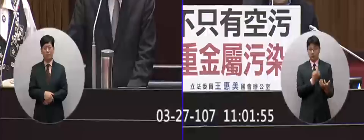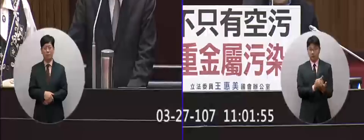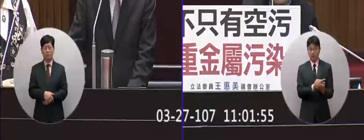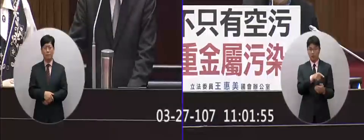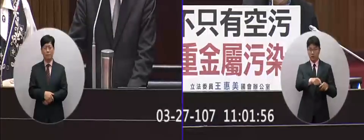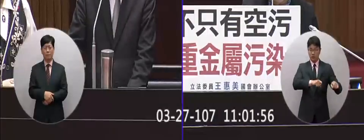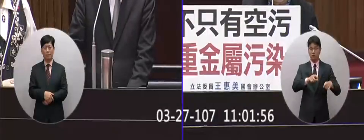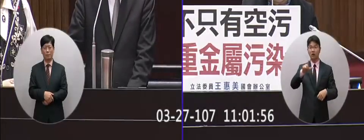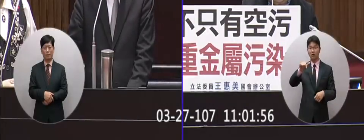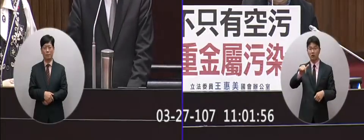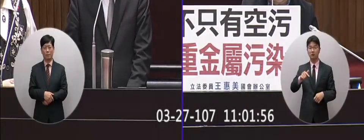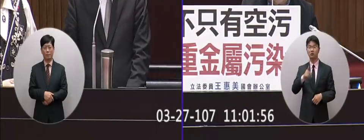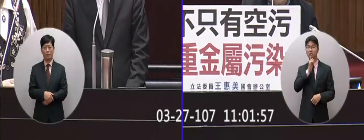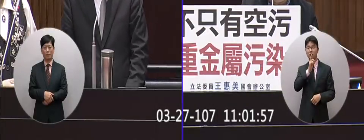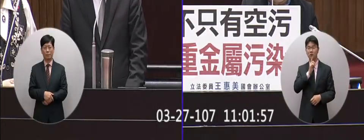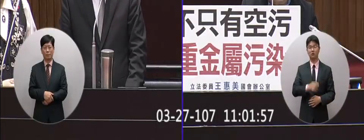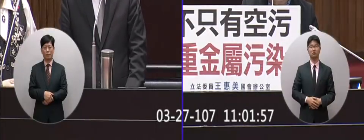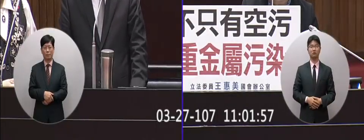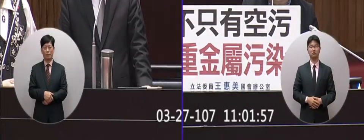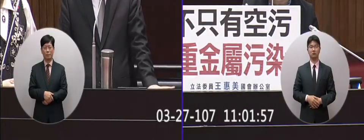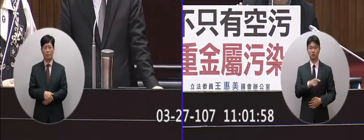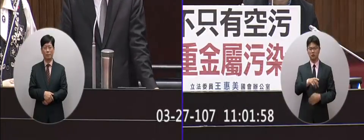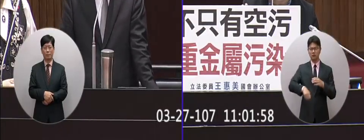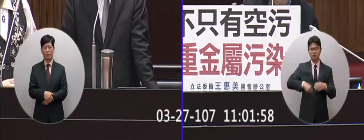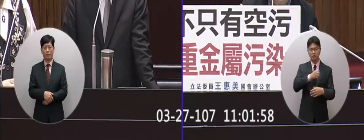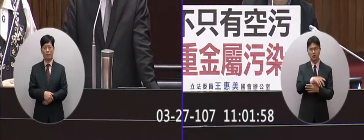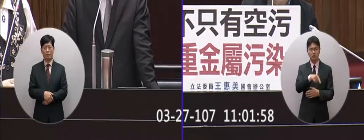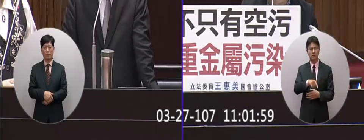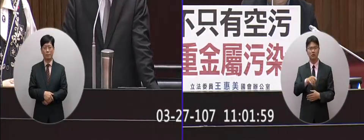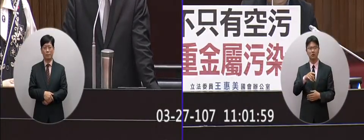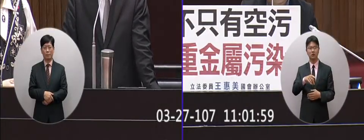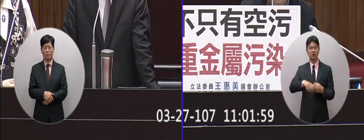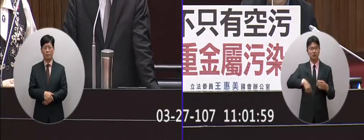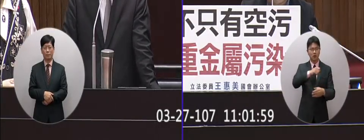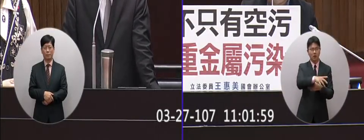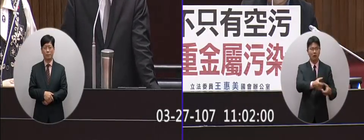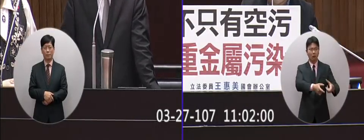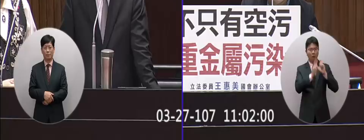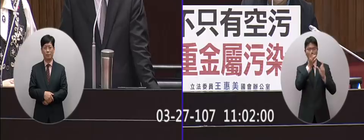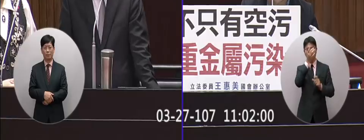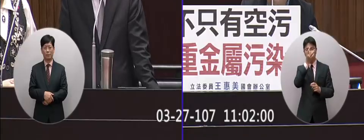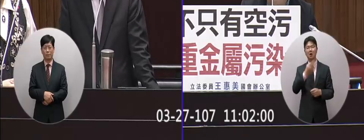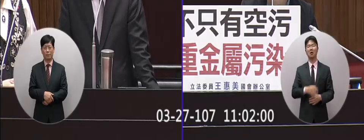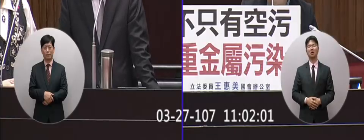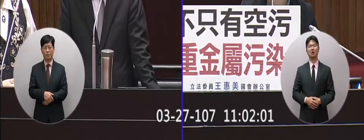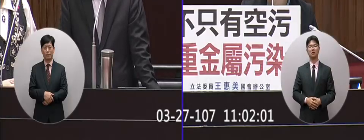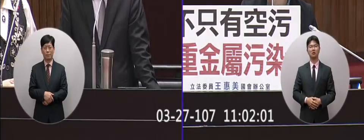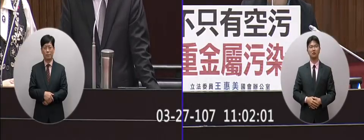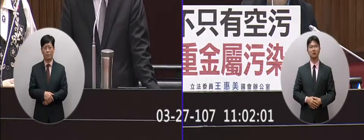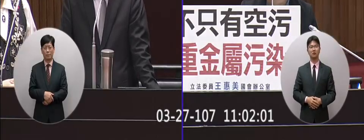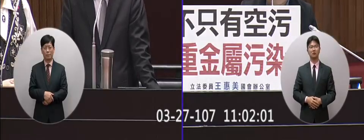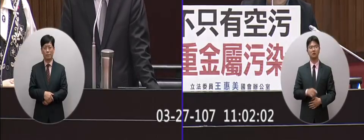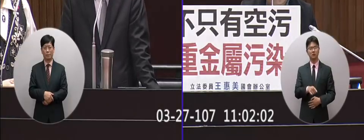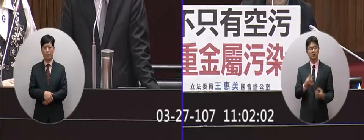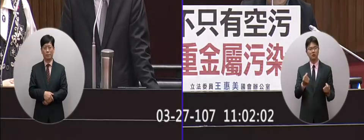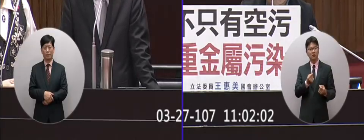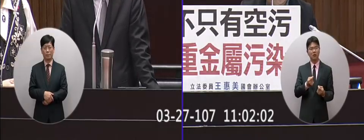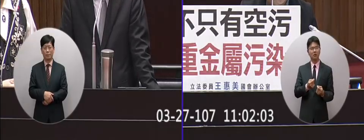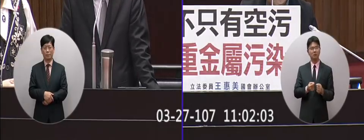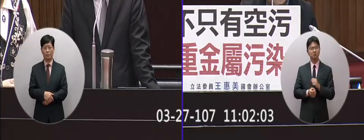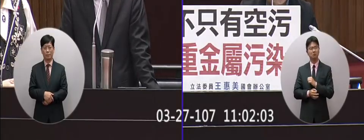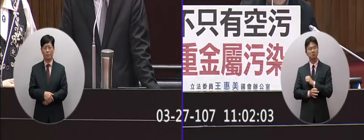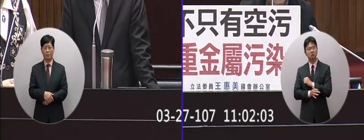啊，这个投资啊，这个绝对是有去无回的， 有点上下其手的一个感